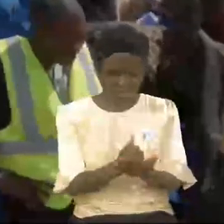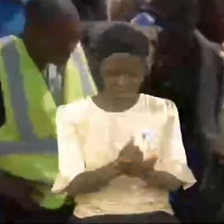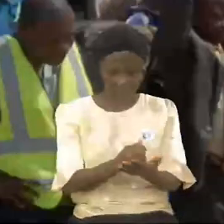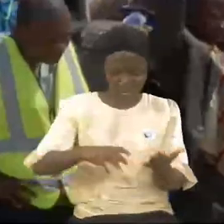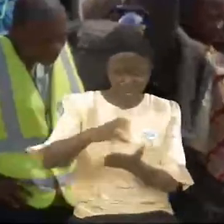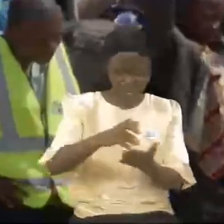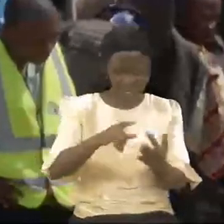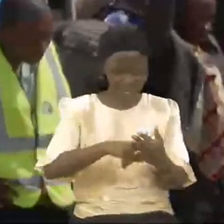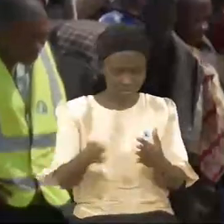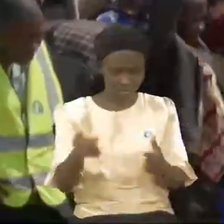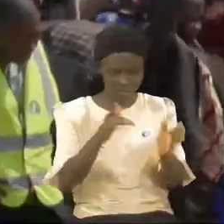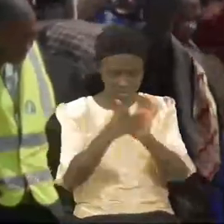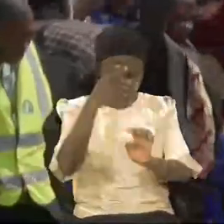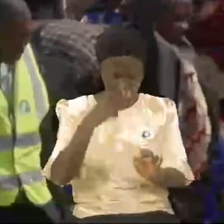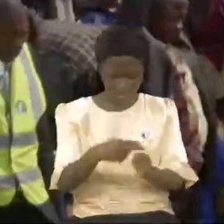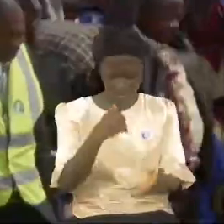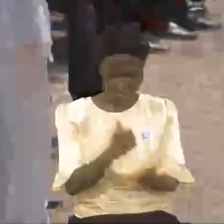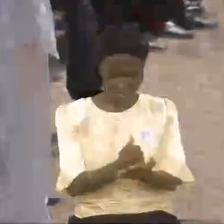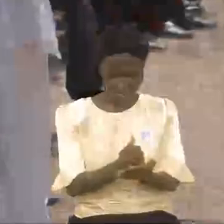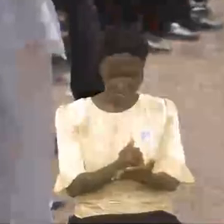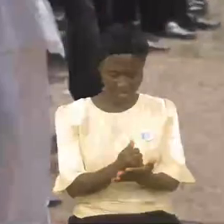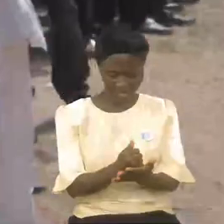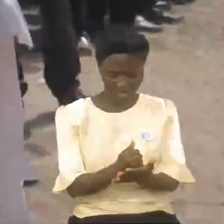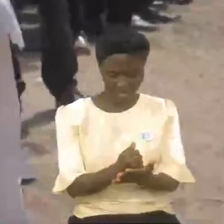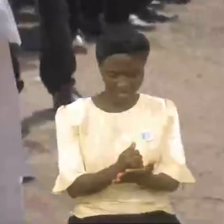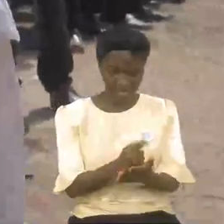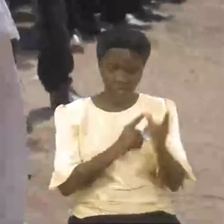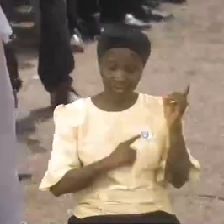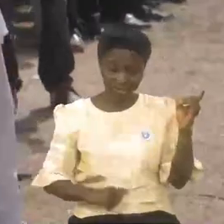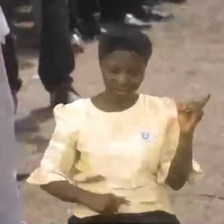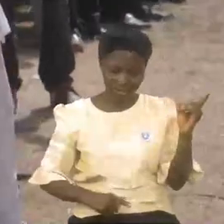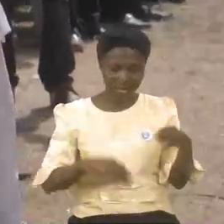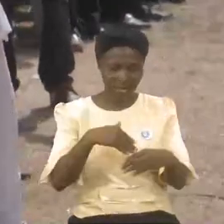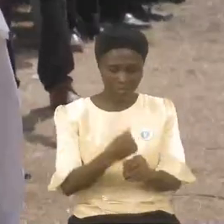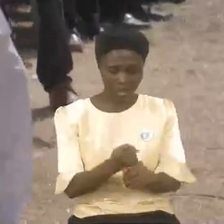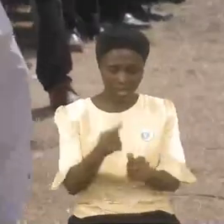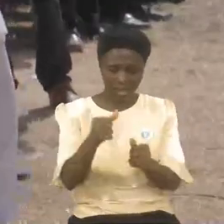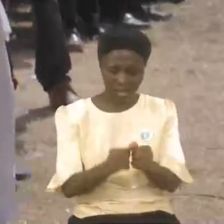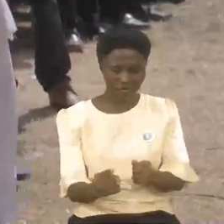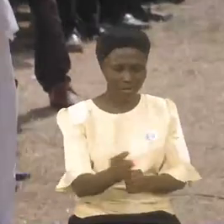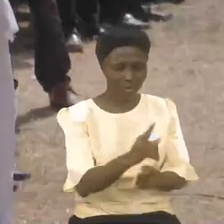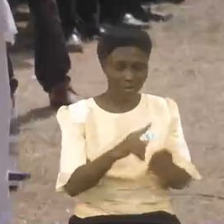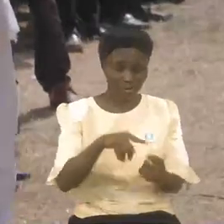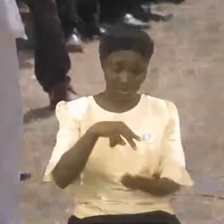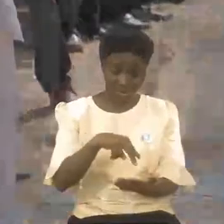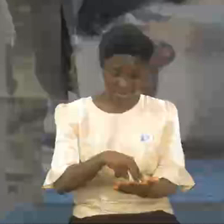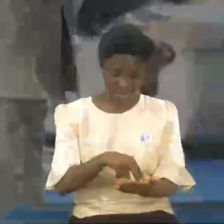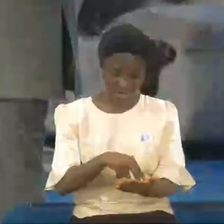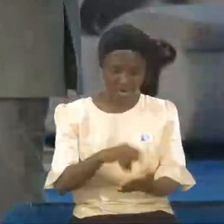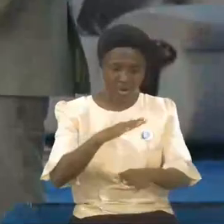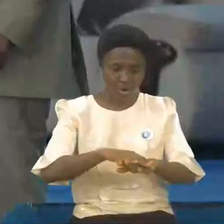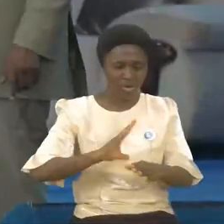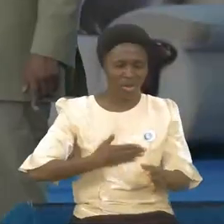la confusion sort de ce lieu là seigneur prends chacun de nous faire